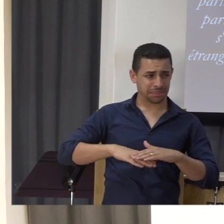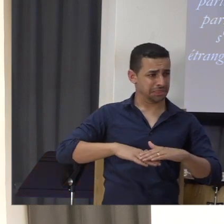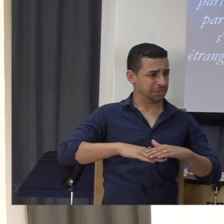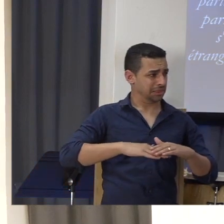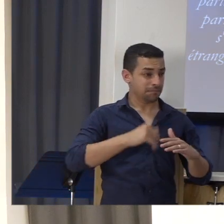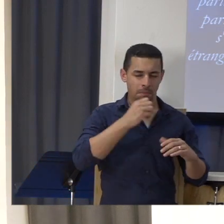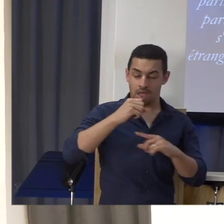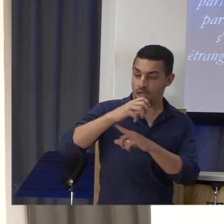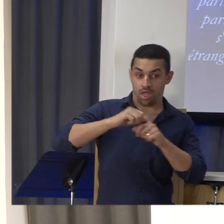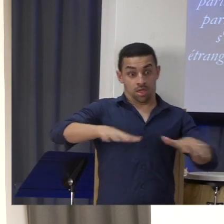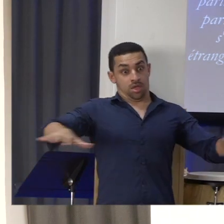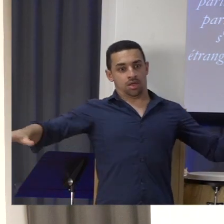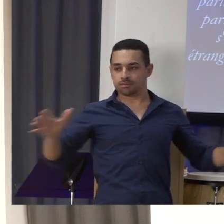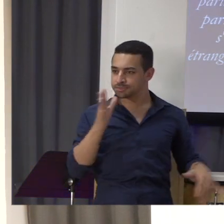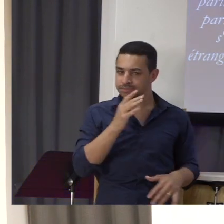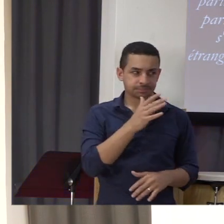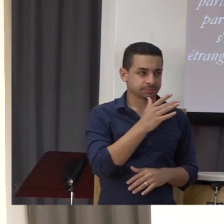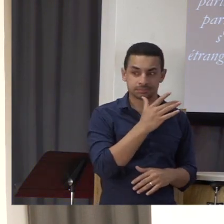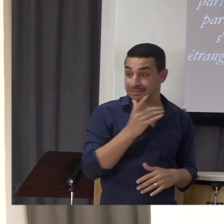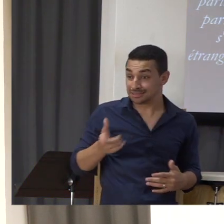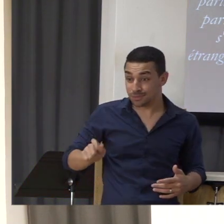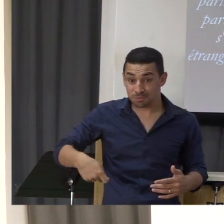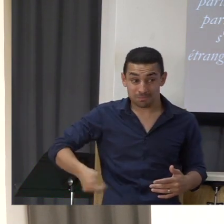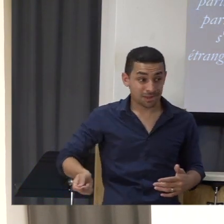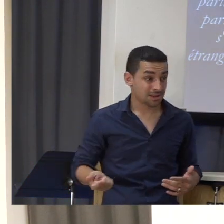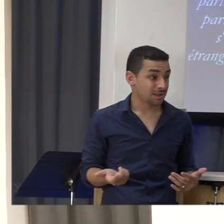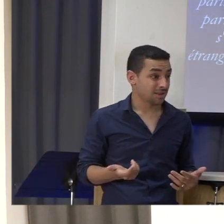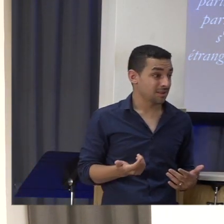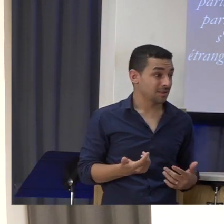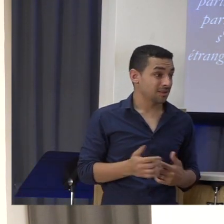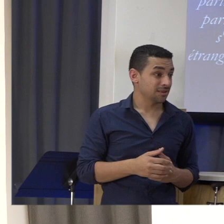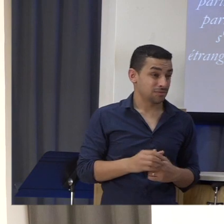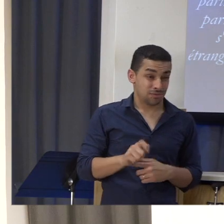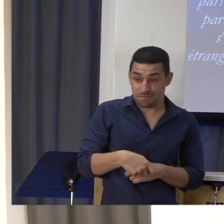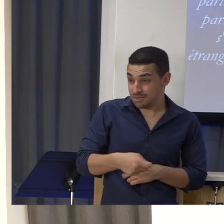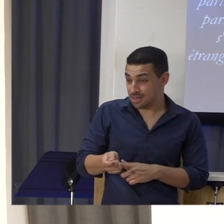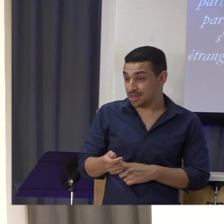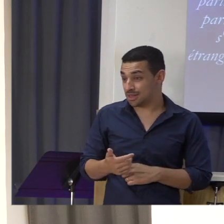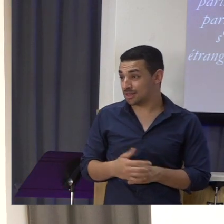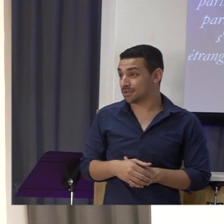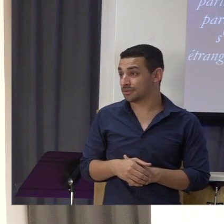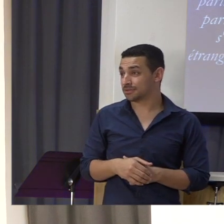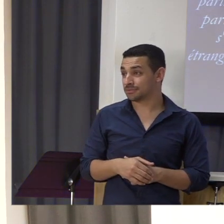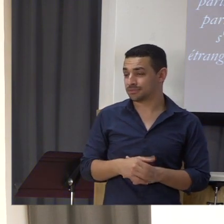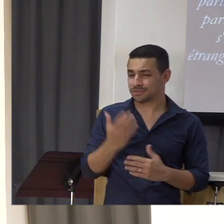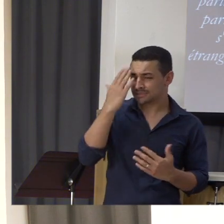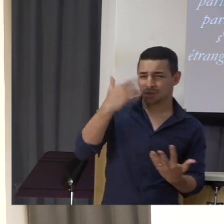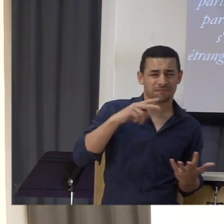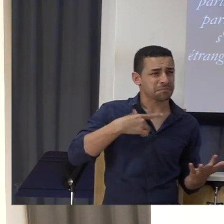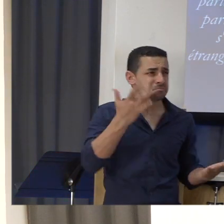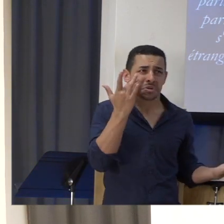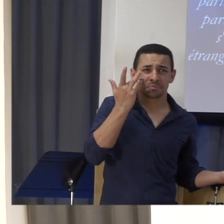Ça ne peut pas aller plus loin. Et c'est normal. C'est normal. Seigneur, je ne comprends